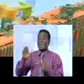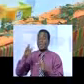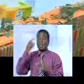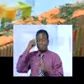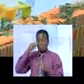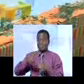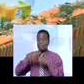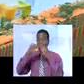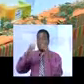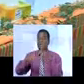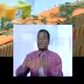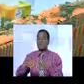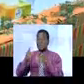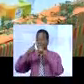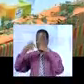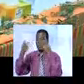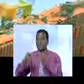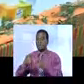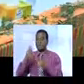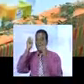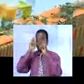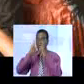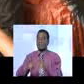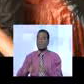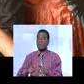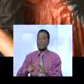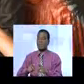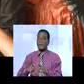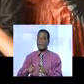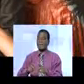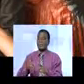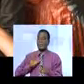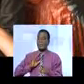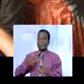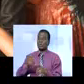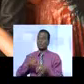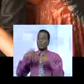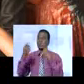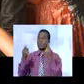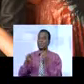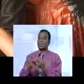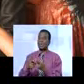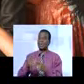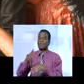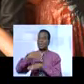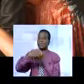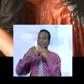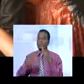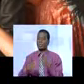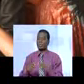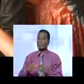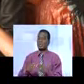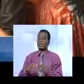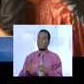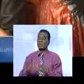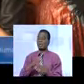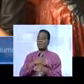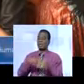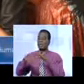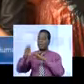de décision de la centrale. La centrale syndicale du Manille, son bureau exécutif, ses syndicats